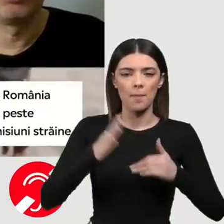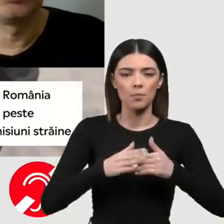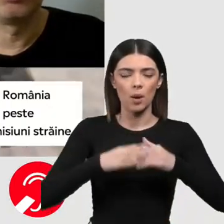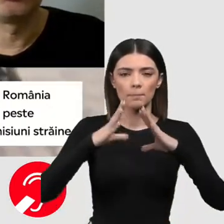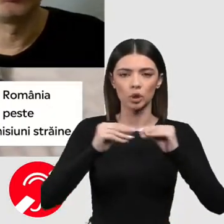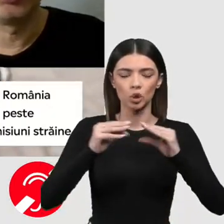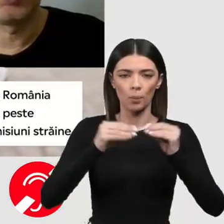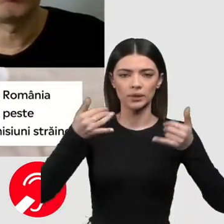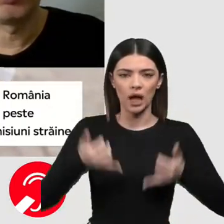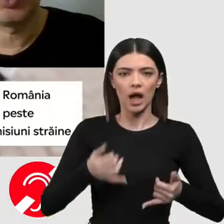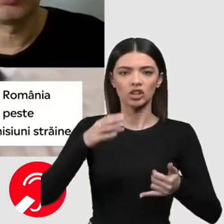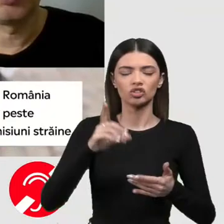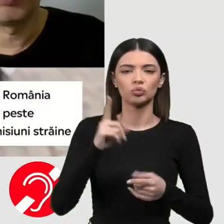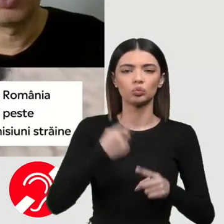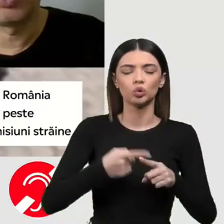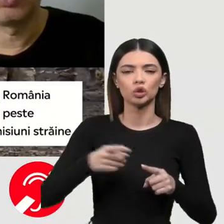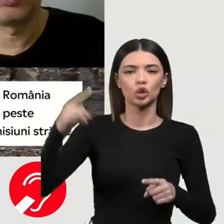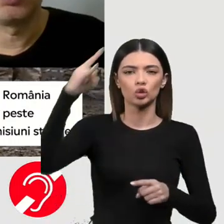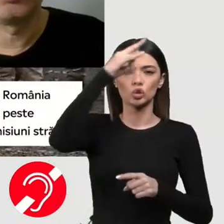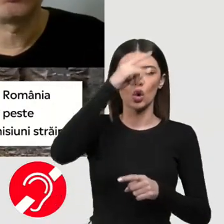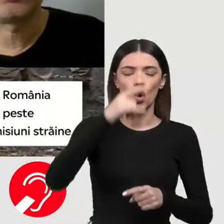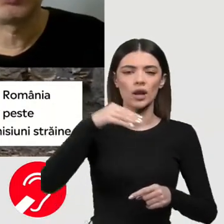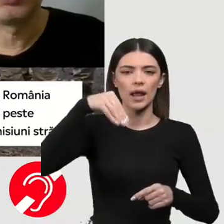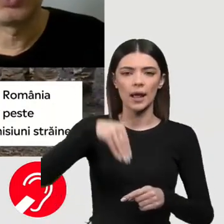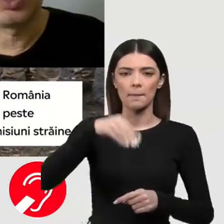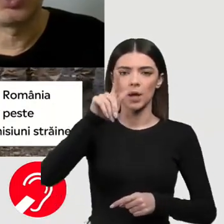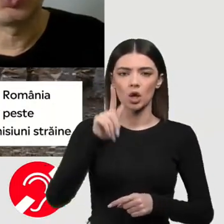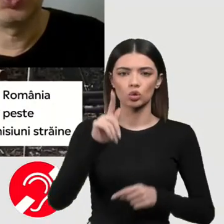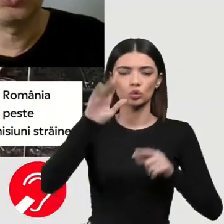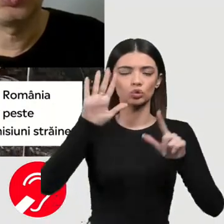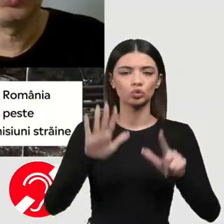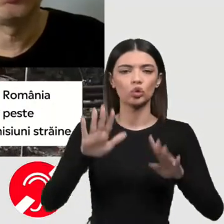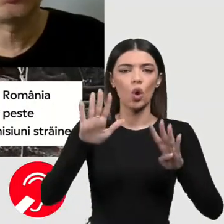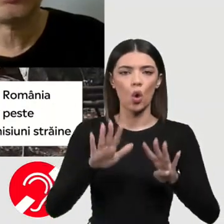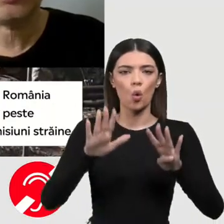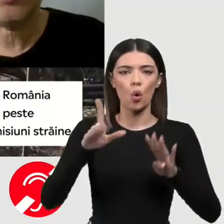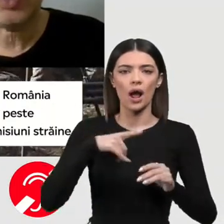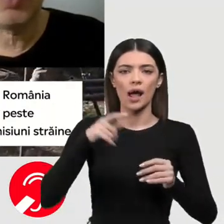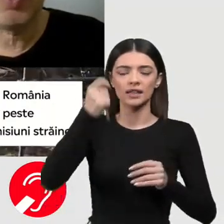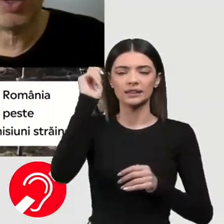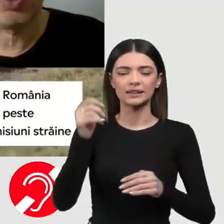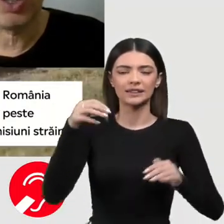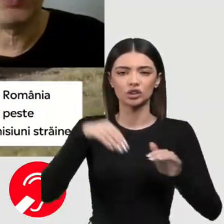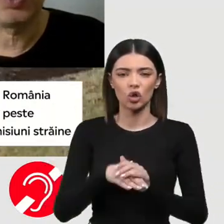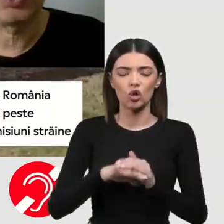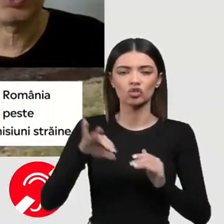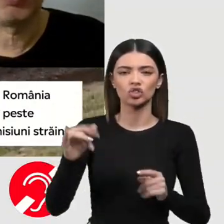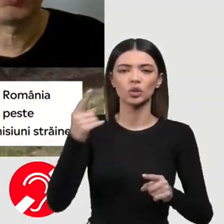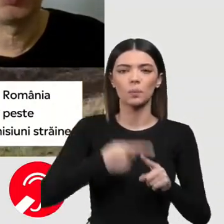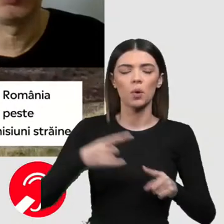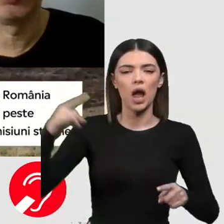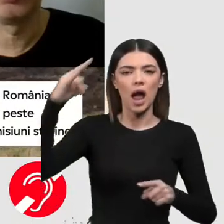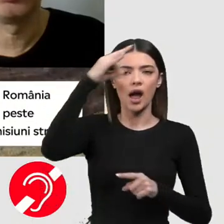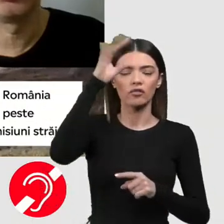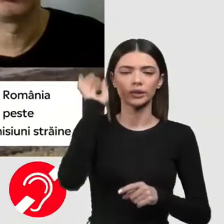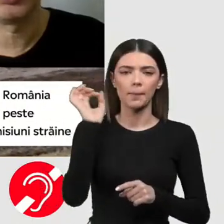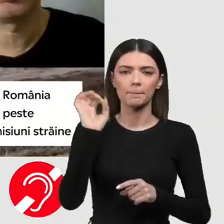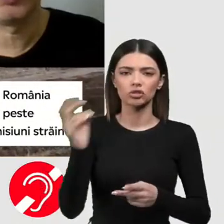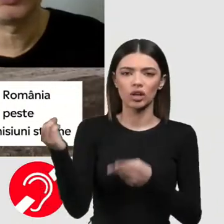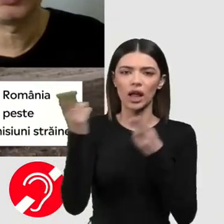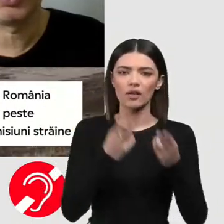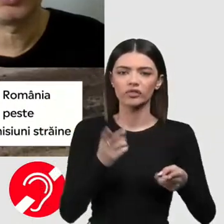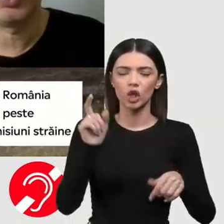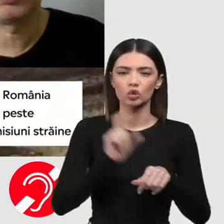avem drone MQ-9 Reaper din țările de jos, avem aeronave, detașamentul din